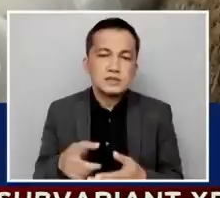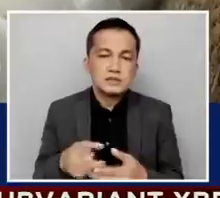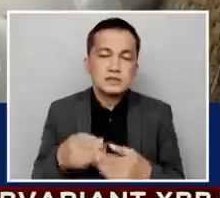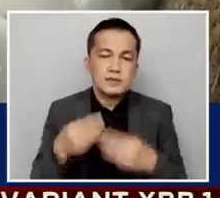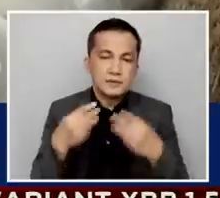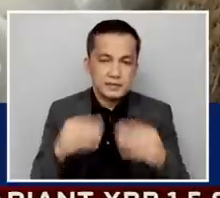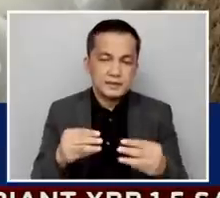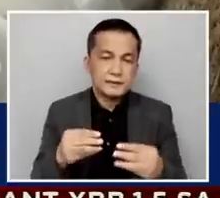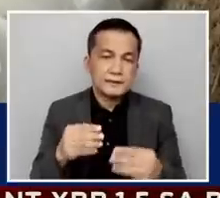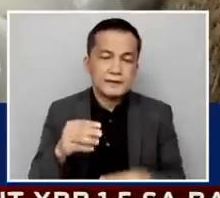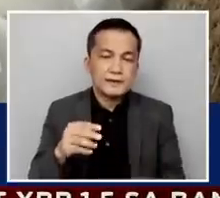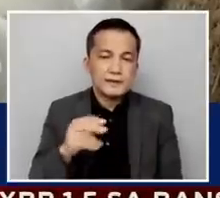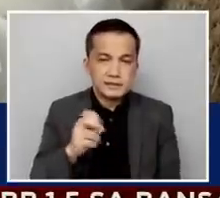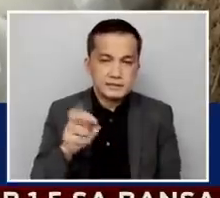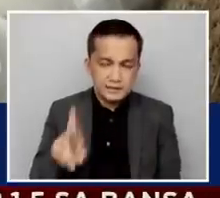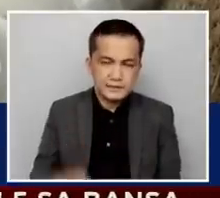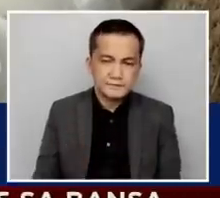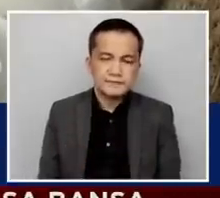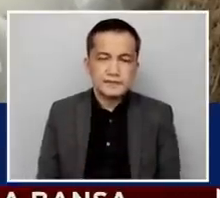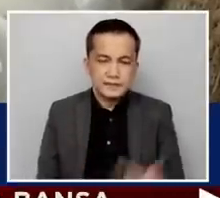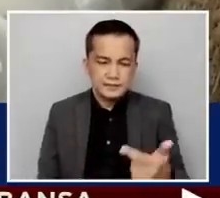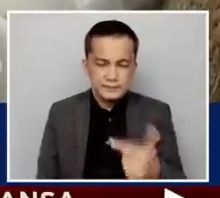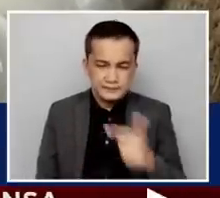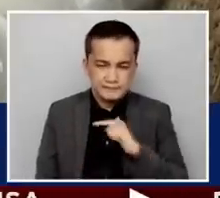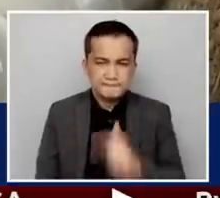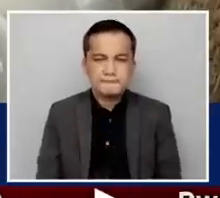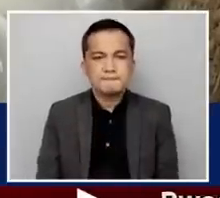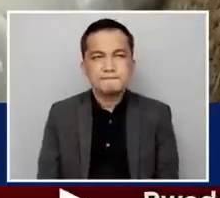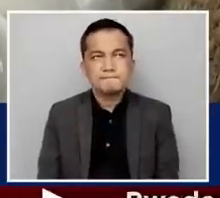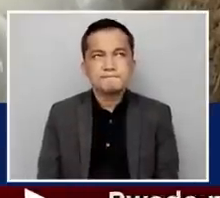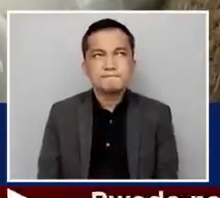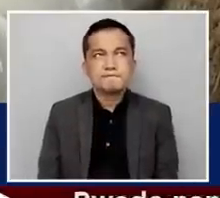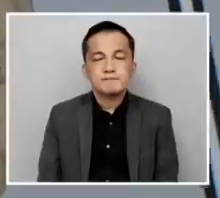Manila. Jervis Manahan, ABS-CBN News.